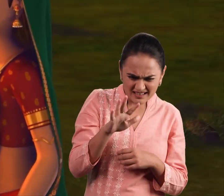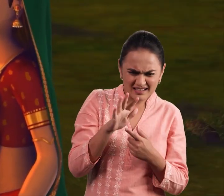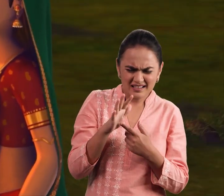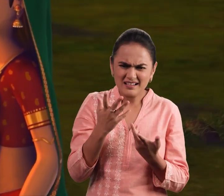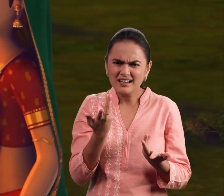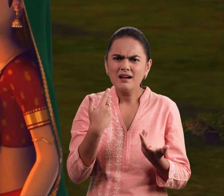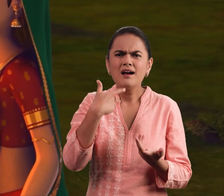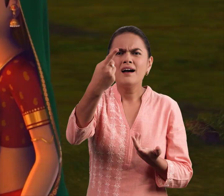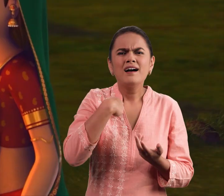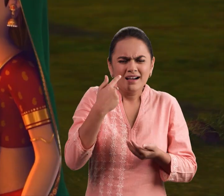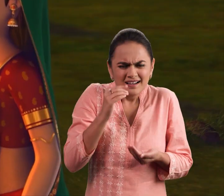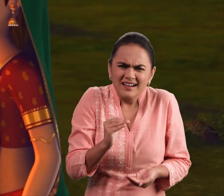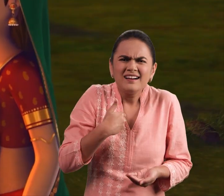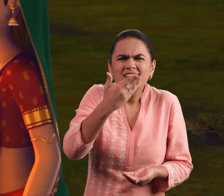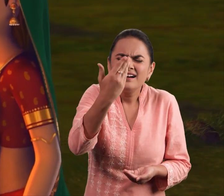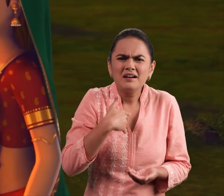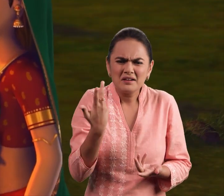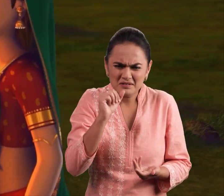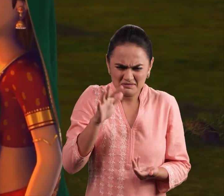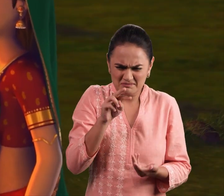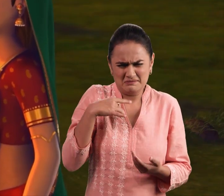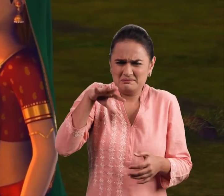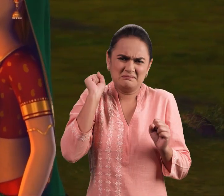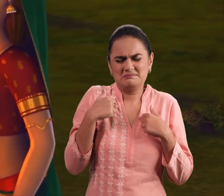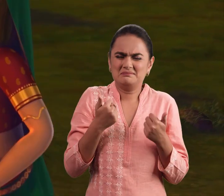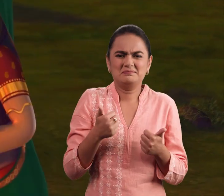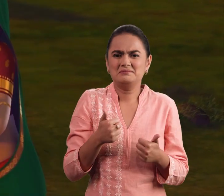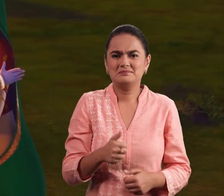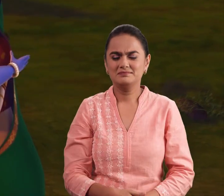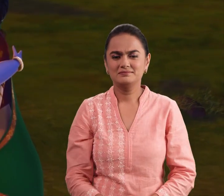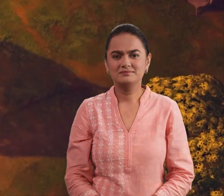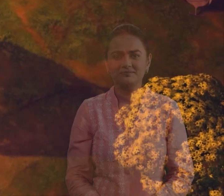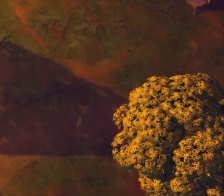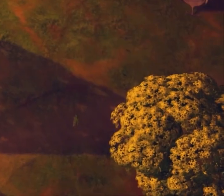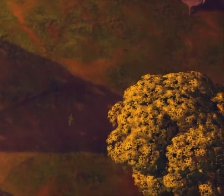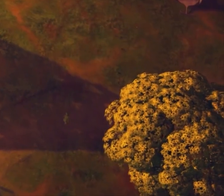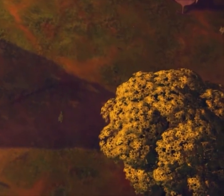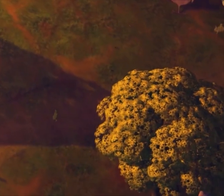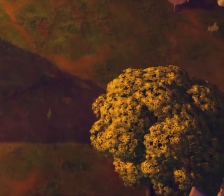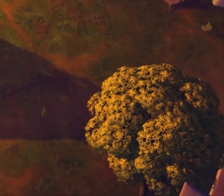चमत्कार? मैं तो तुम्हारा नन्हा सा लाल हूँ। चमत्कार मैं क्या जानूँ?